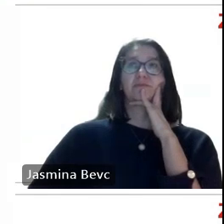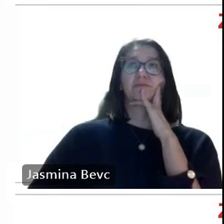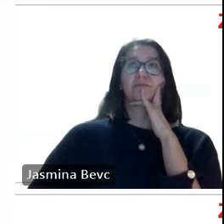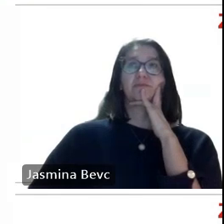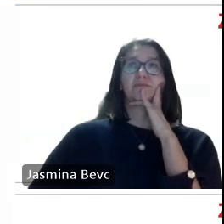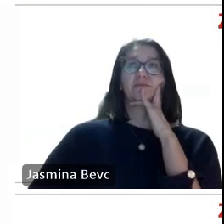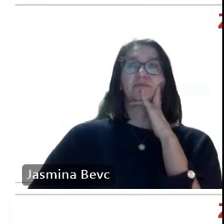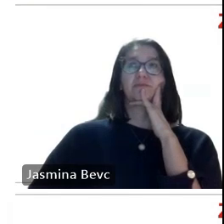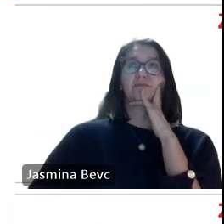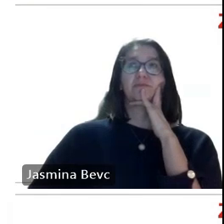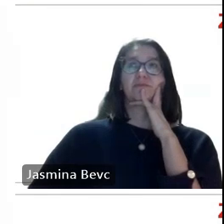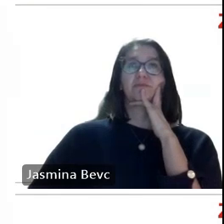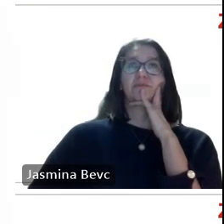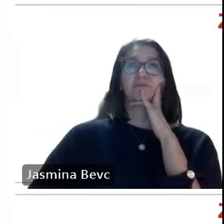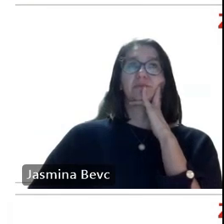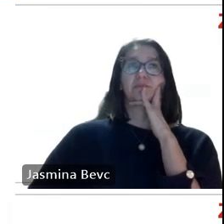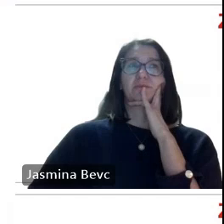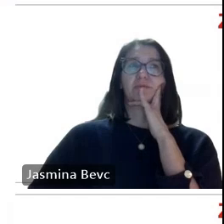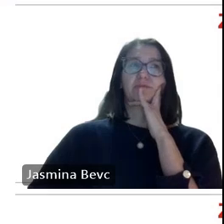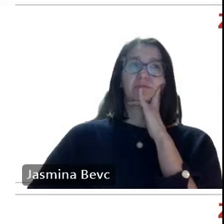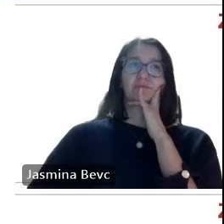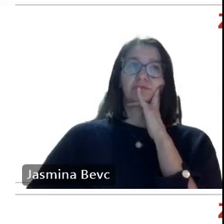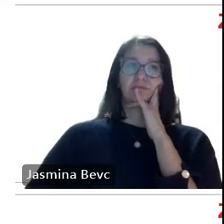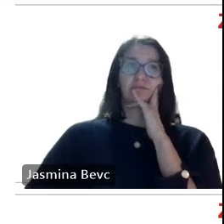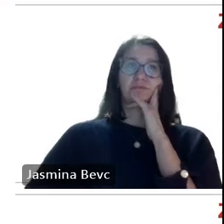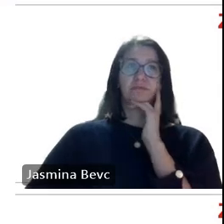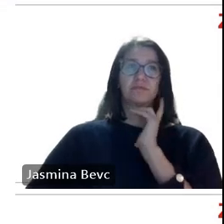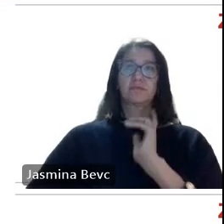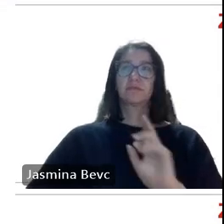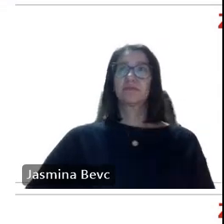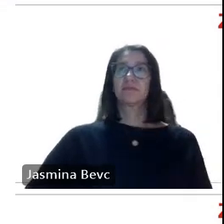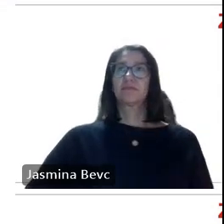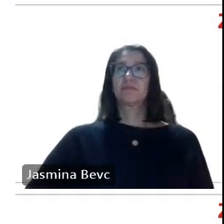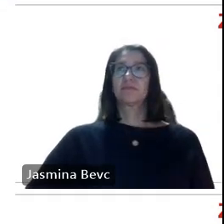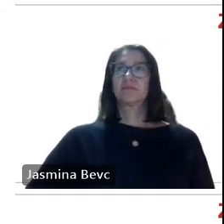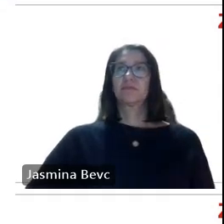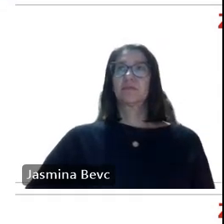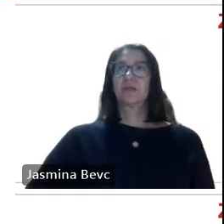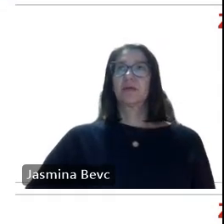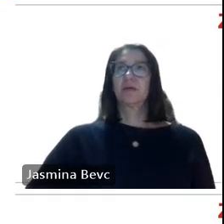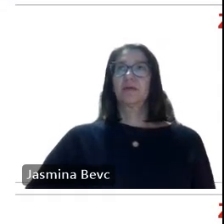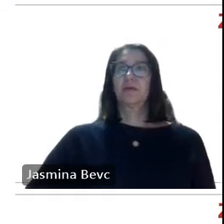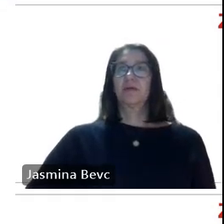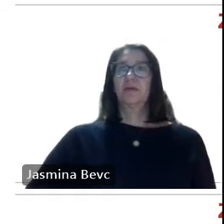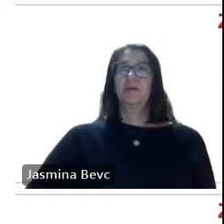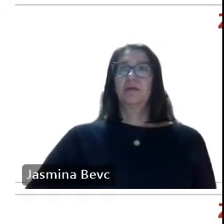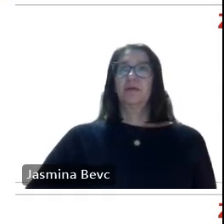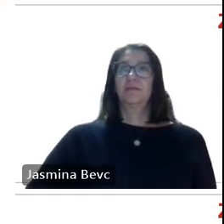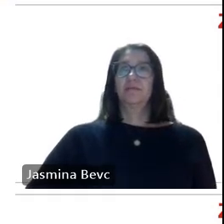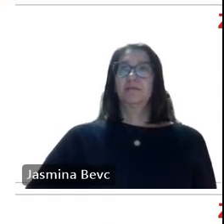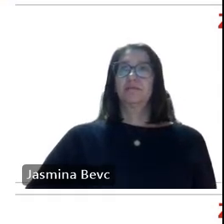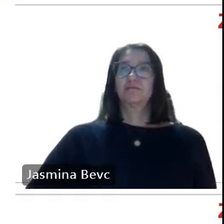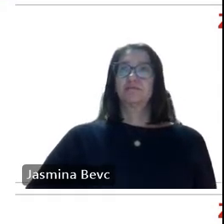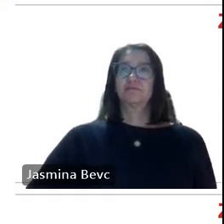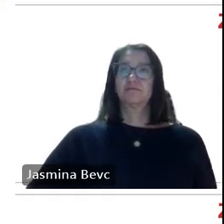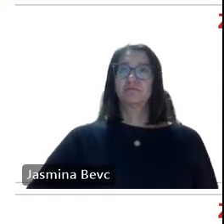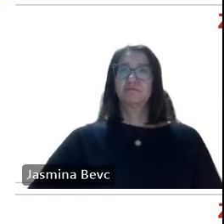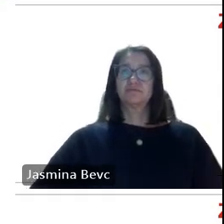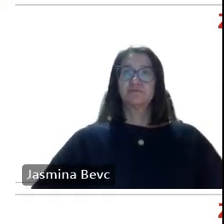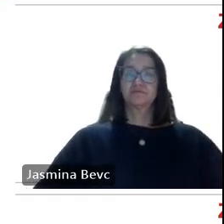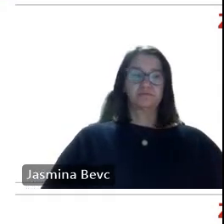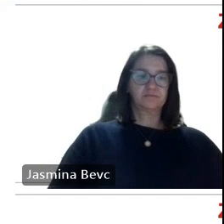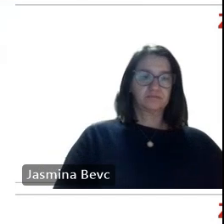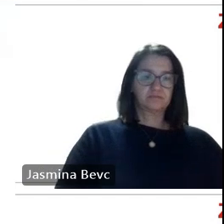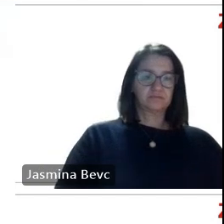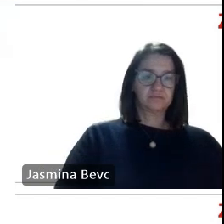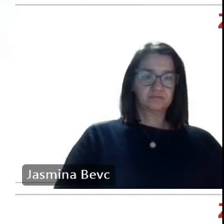Za prejem prve informativne ponudbe boste lahko zahtevo oddali najpozneje do